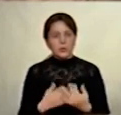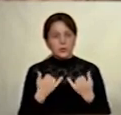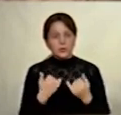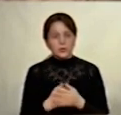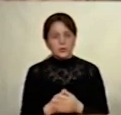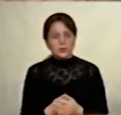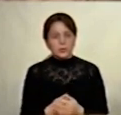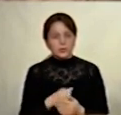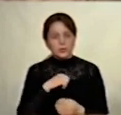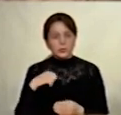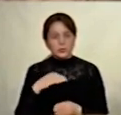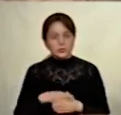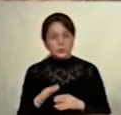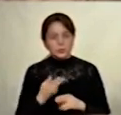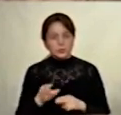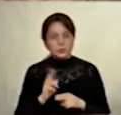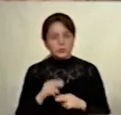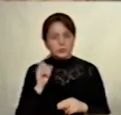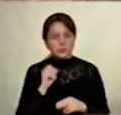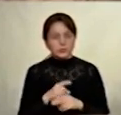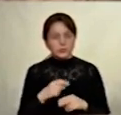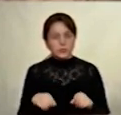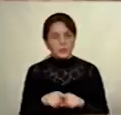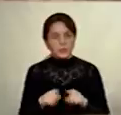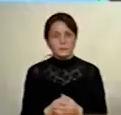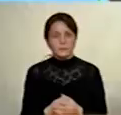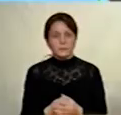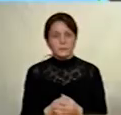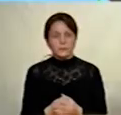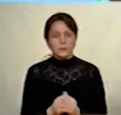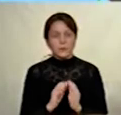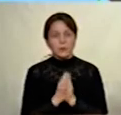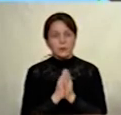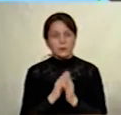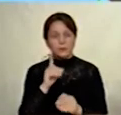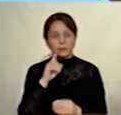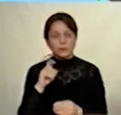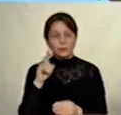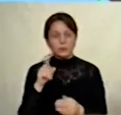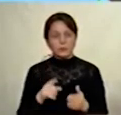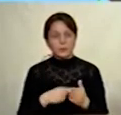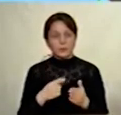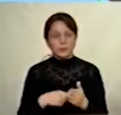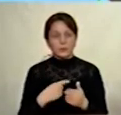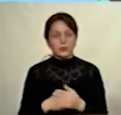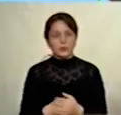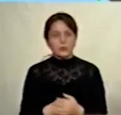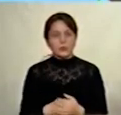esa mustaqil bajarish uchun vazifalarni ham belgilab oling. Darslikning 101-betidagi